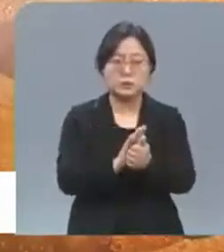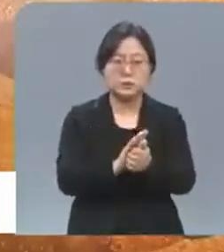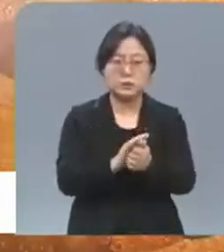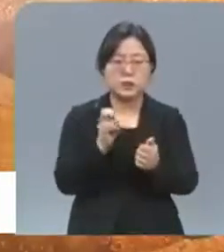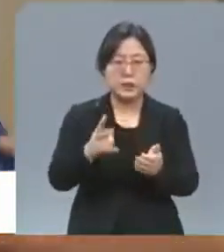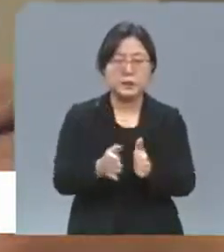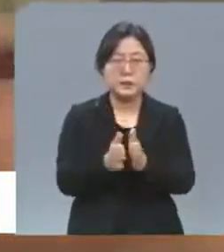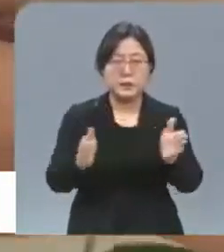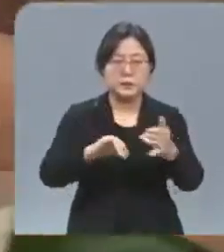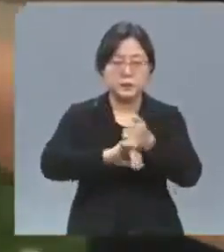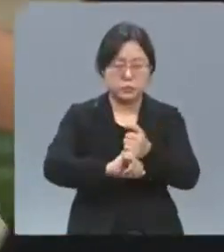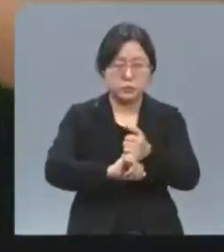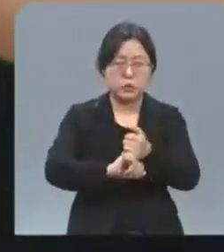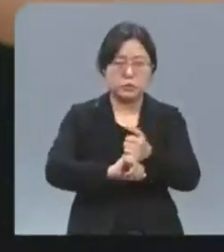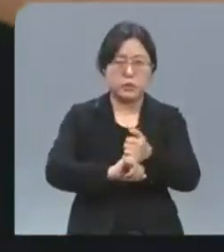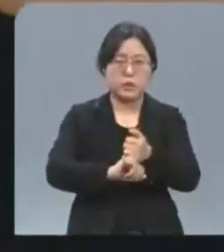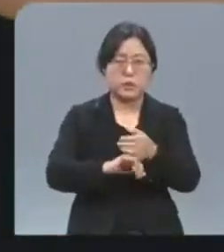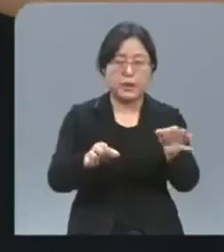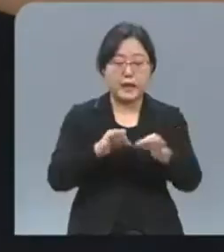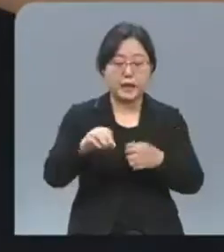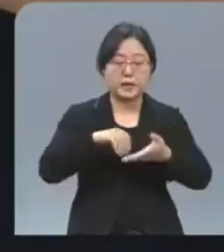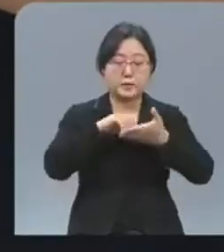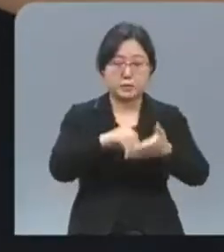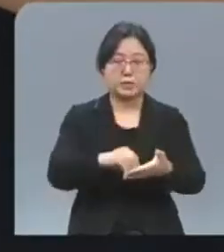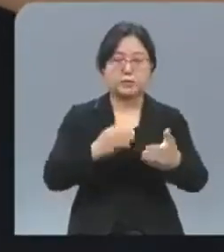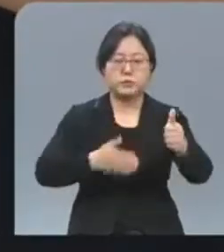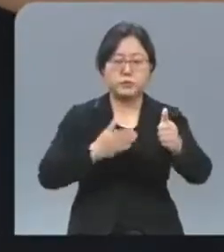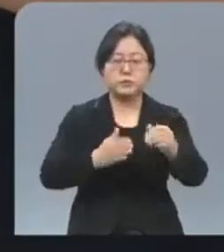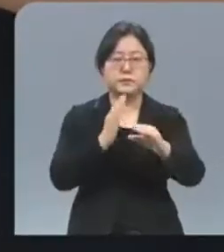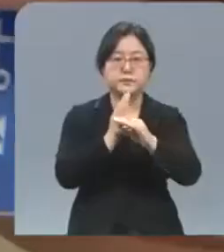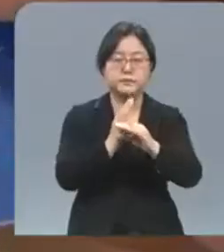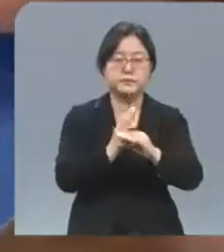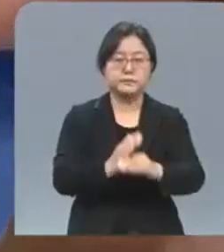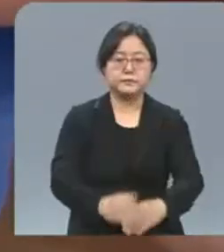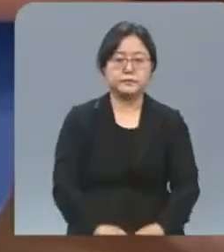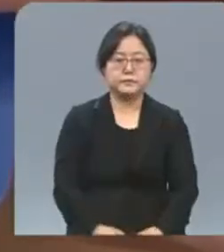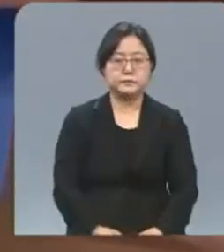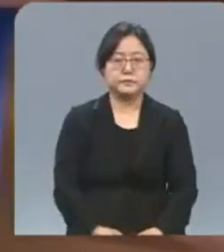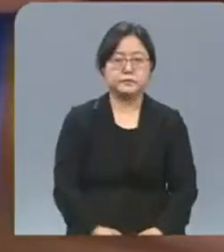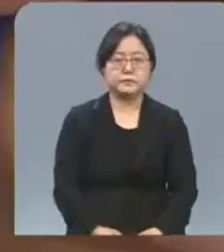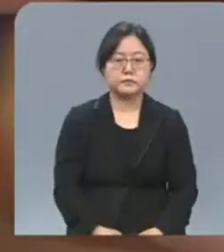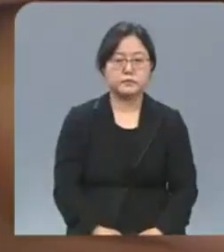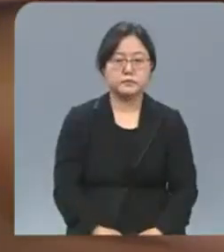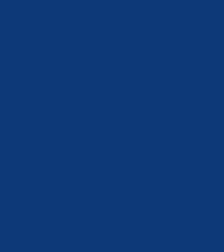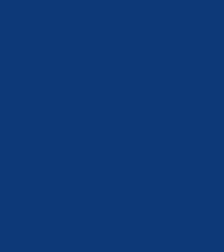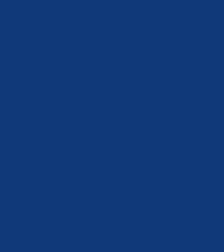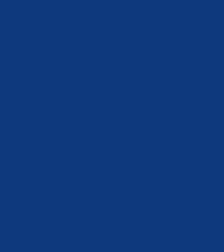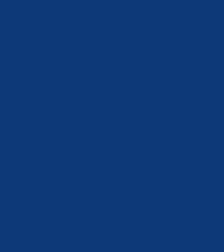약속하며 가맹점 등록을 장려하고 있습니다. KBS 뉴스 김혜정입니다.